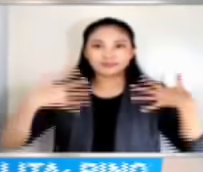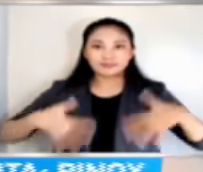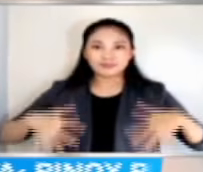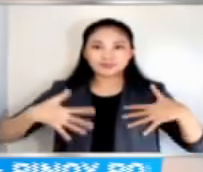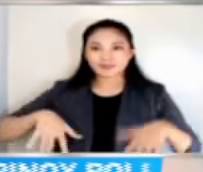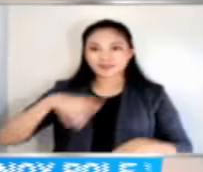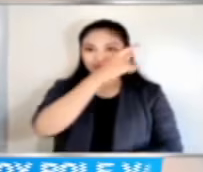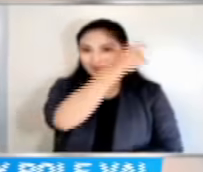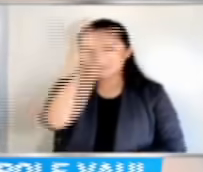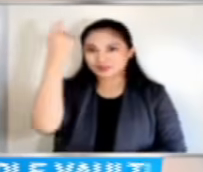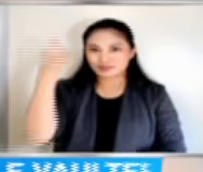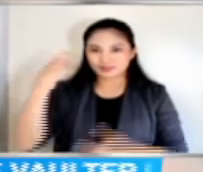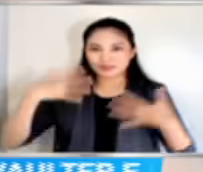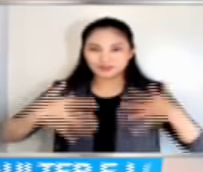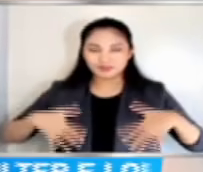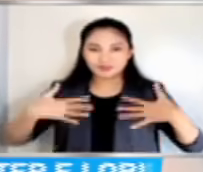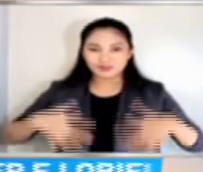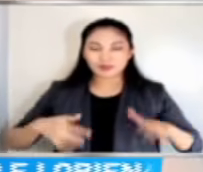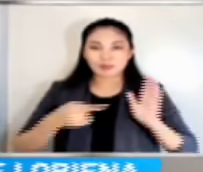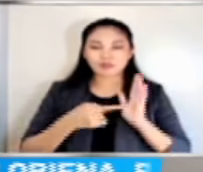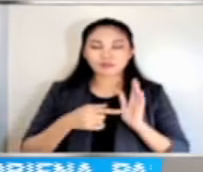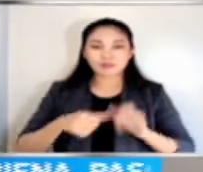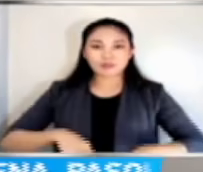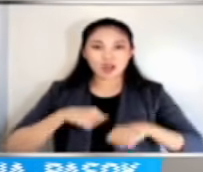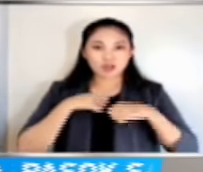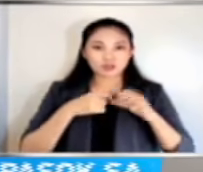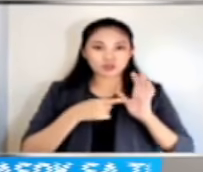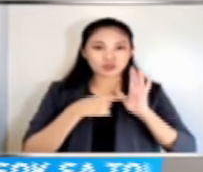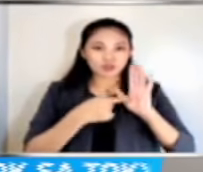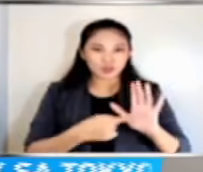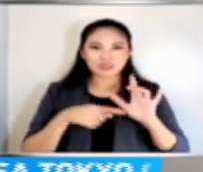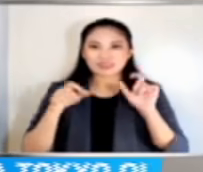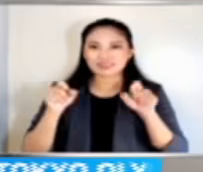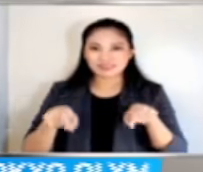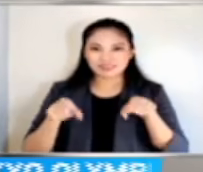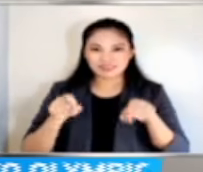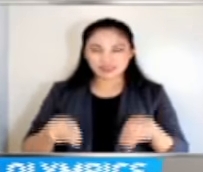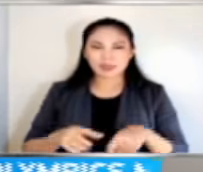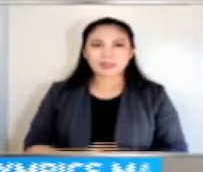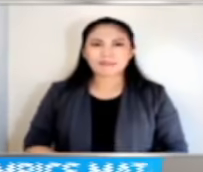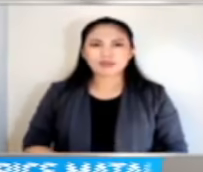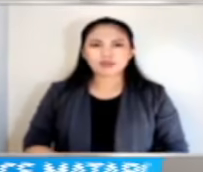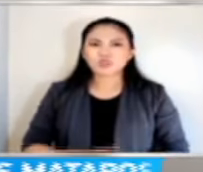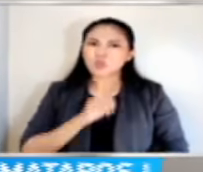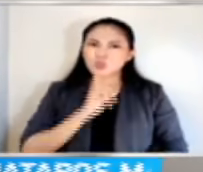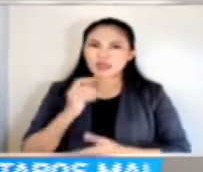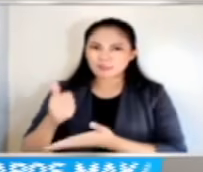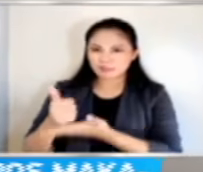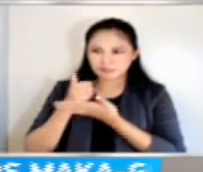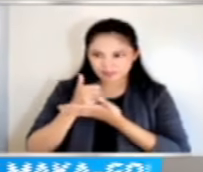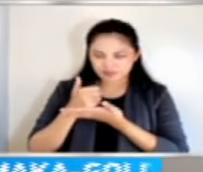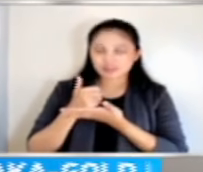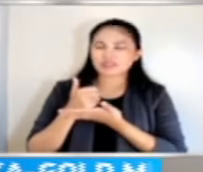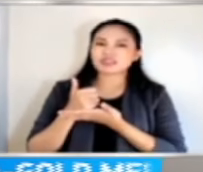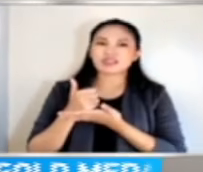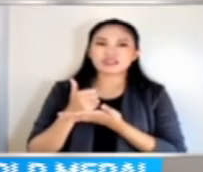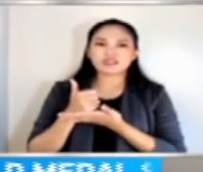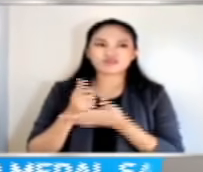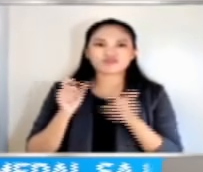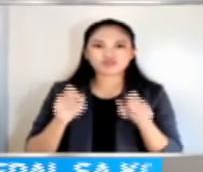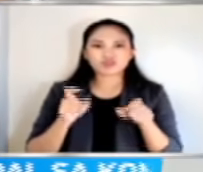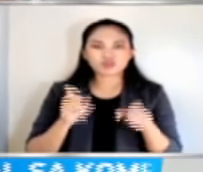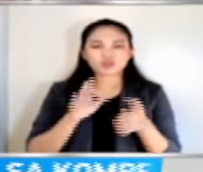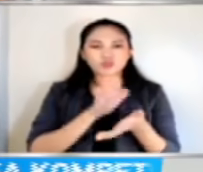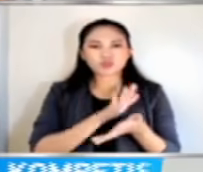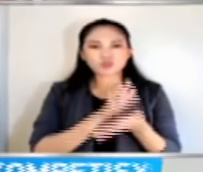ibinida sa kanyang grad pic ang mga paninda niya. Malaking tulong sa akin yung pagtitinda ko sa school dahil nasuportahan niya talaga ako sa